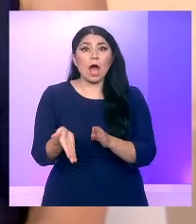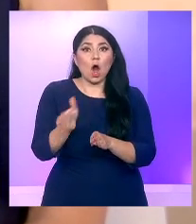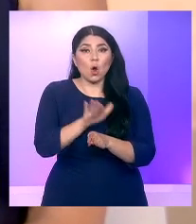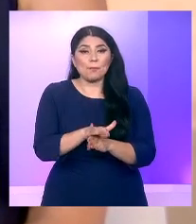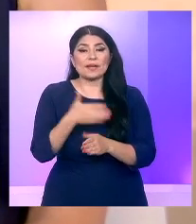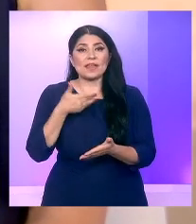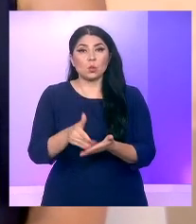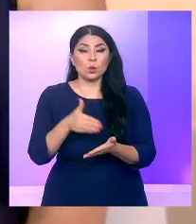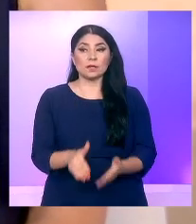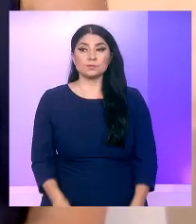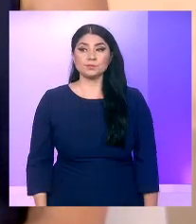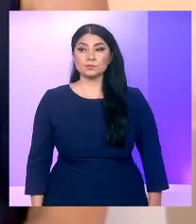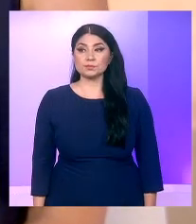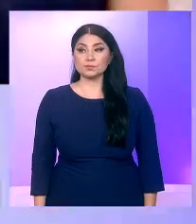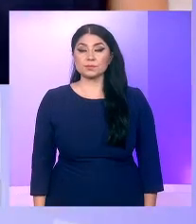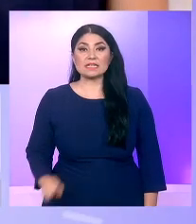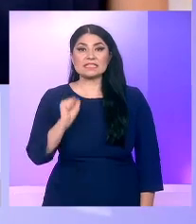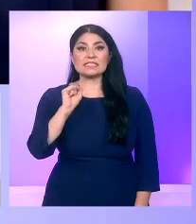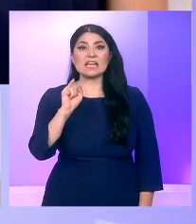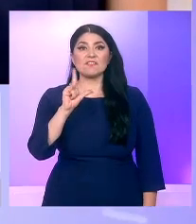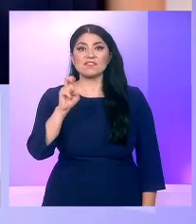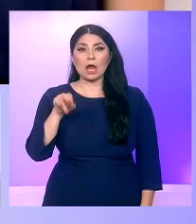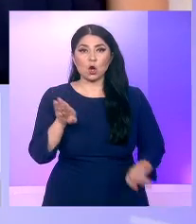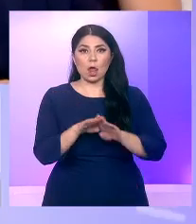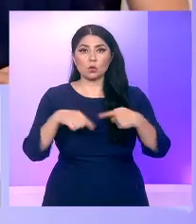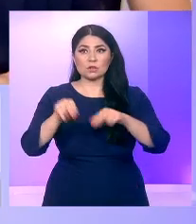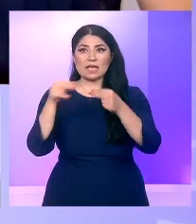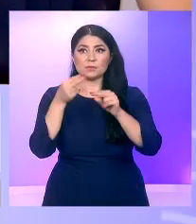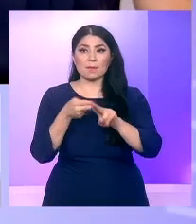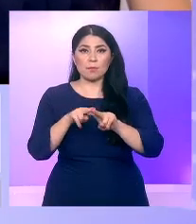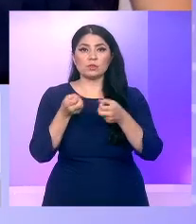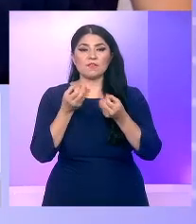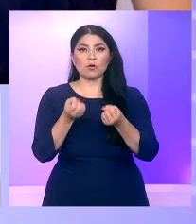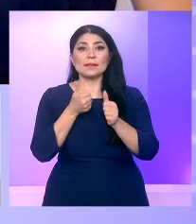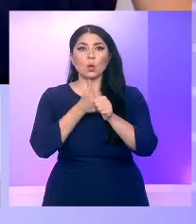reuși să-și acopere cheltuielile. Silvian Trandafir ne explică mai multe. Silvian, te urmărim.